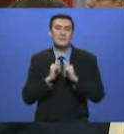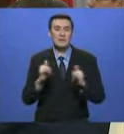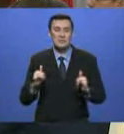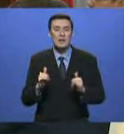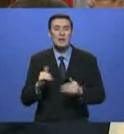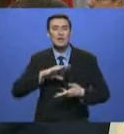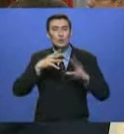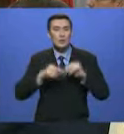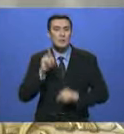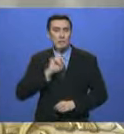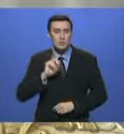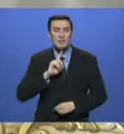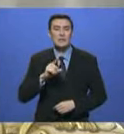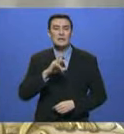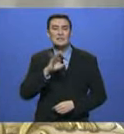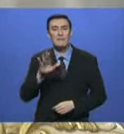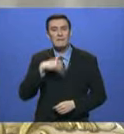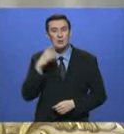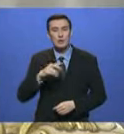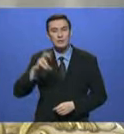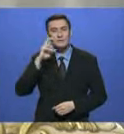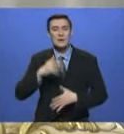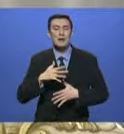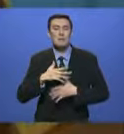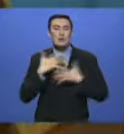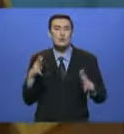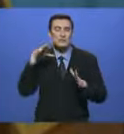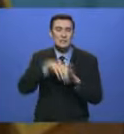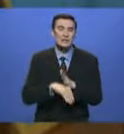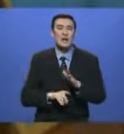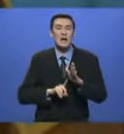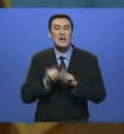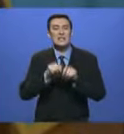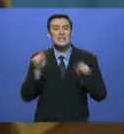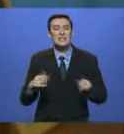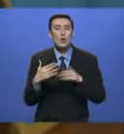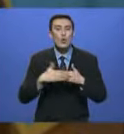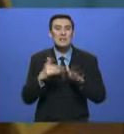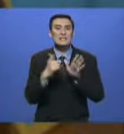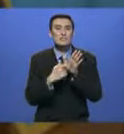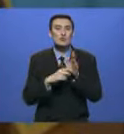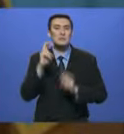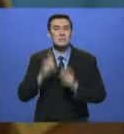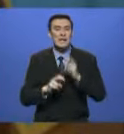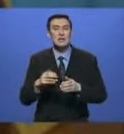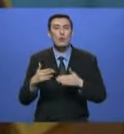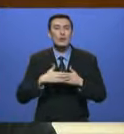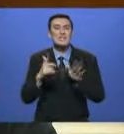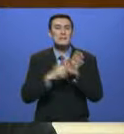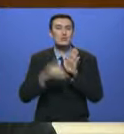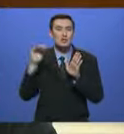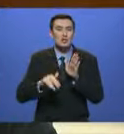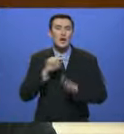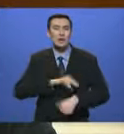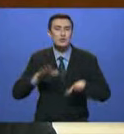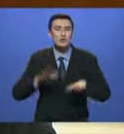промежуточные итоги. По словам Нурсултана Назарбаева, страна сделала основательный старт, открыто около 700 предприятий, 70 тысяч новых рабочих мест,